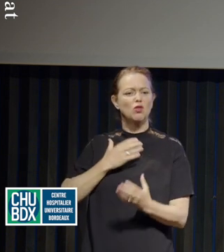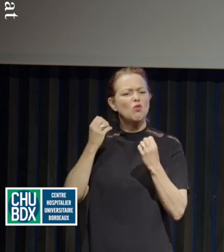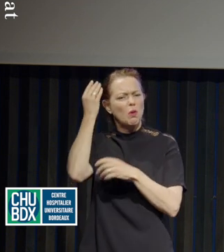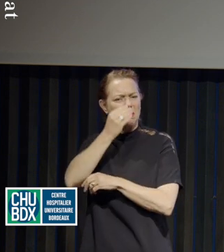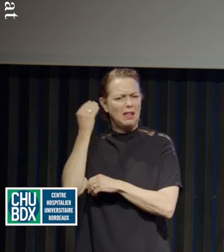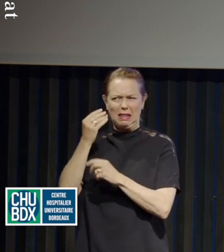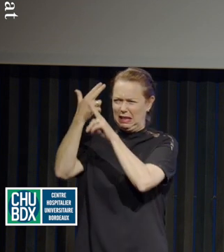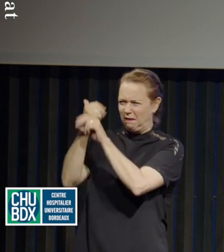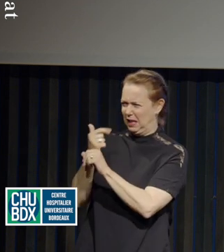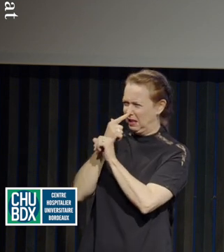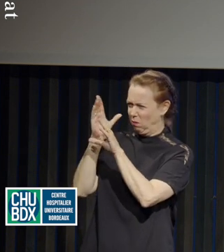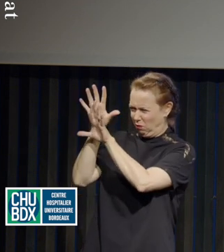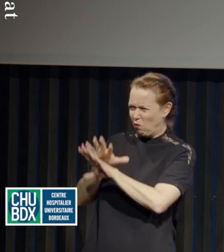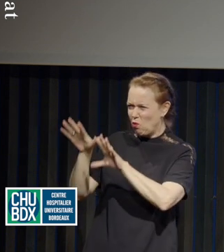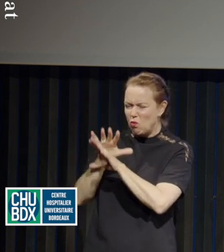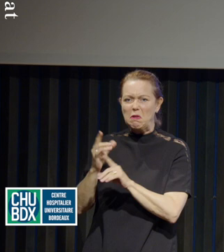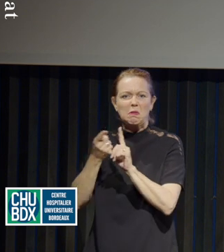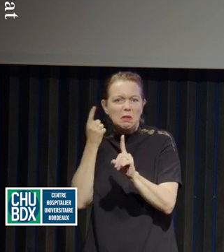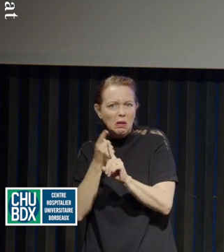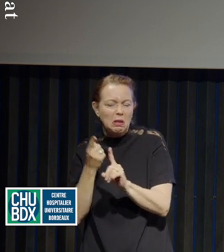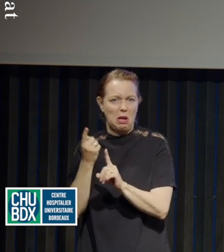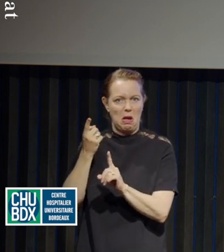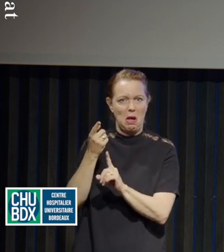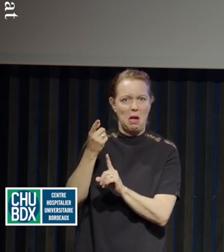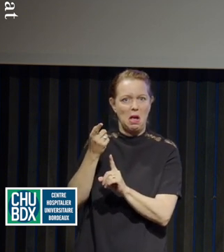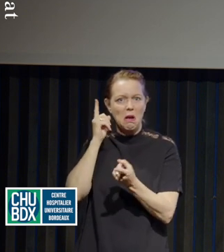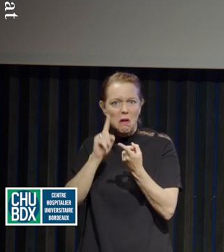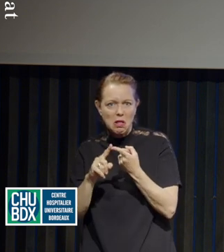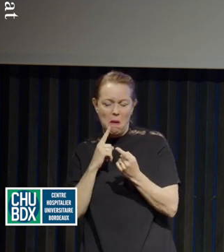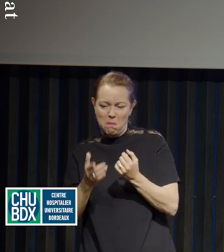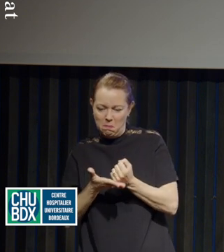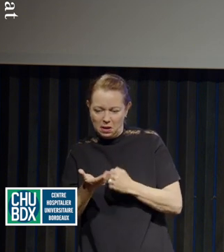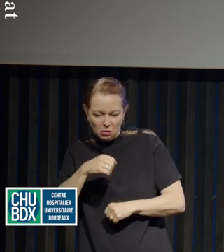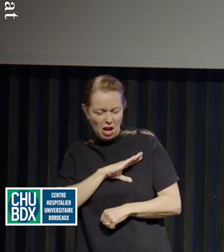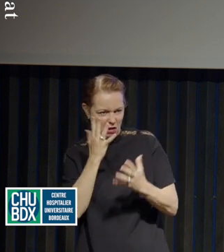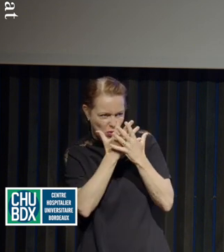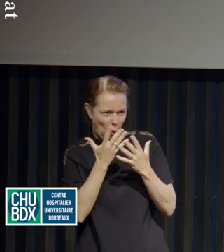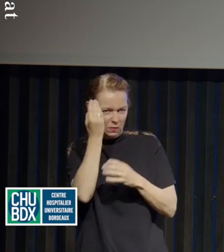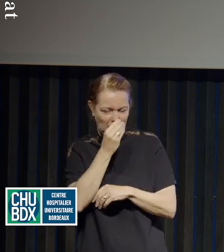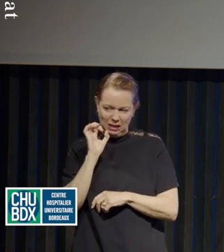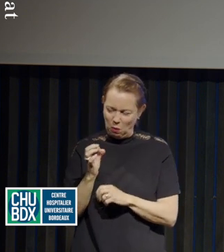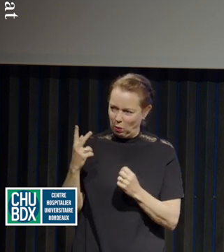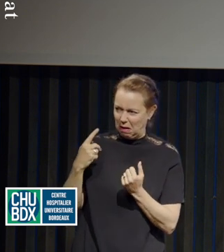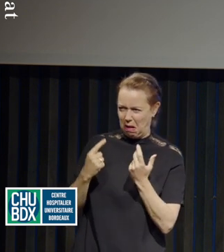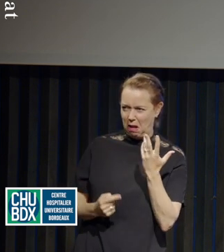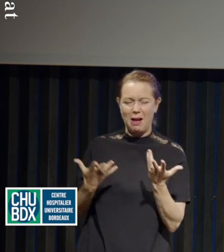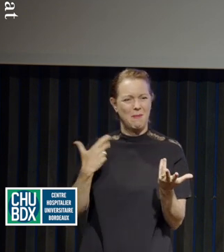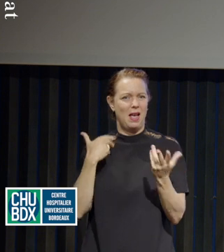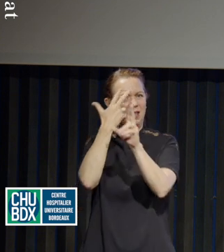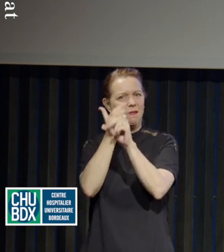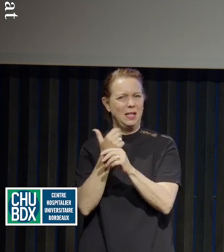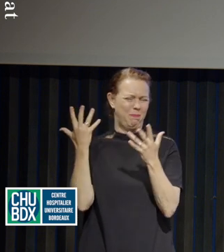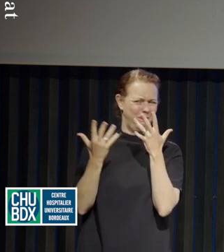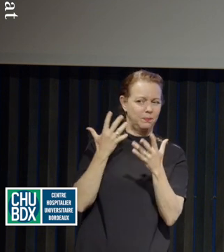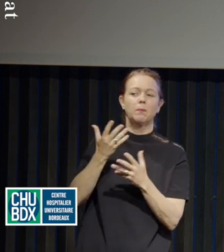floues. Spécialité médicale qui prend en charge les troubles psychiatriques. Et celle qui m'a paru la plus précise et la